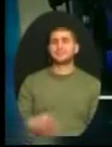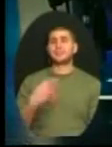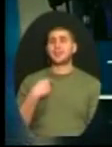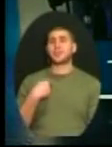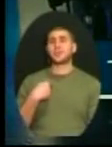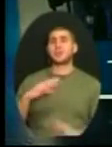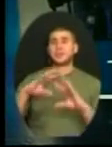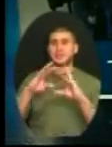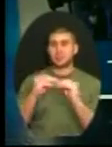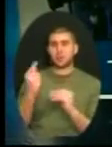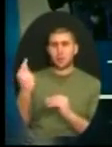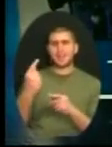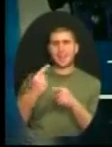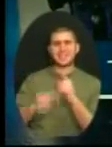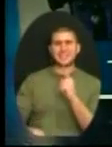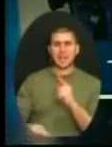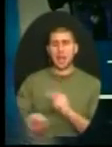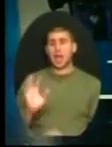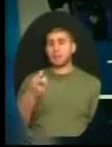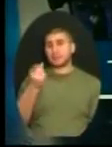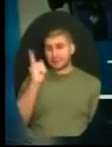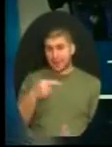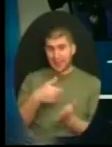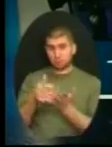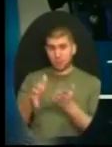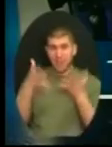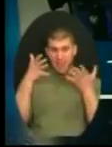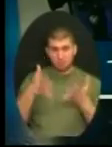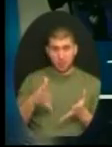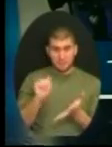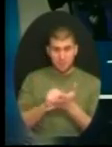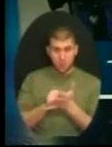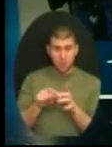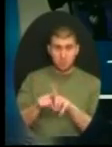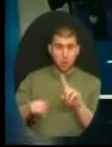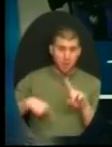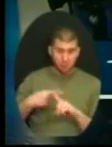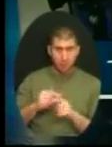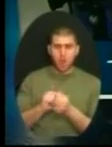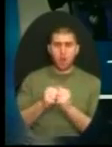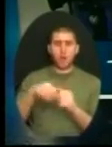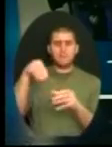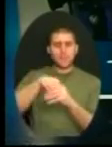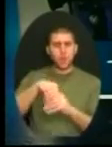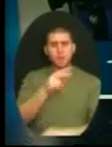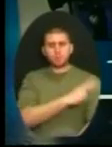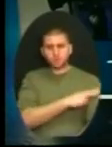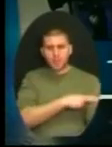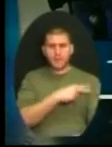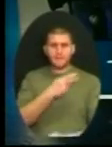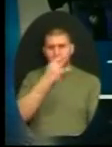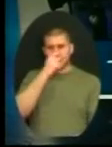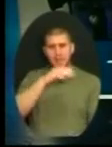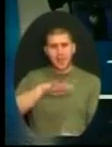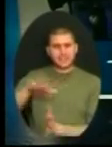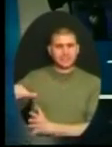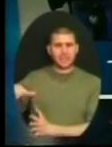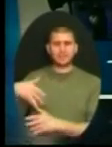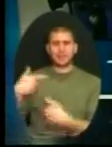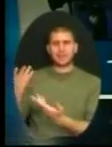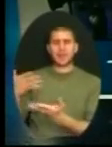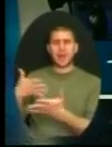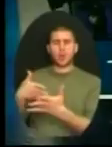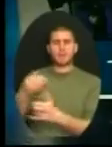חברים, אנחנו לסיכום, כל אחד חצי דקה, האם הוא צריך להמשיך להשקיע בעיתונות כמו שהוא עשה, או להשקיע בתוך המשטרה ולעזוב לחוקרים שלו את